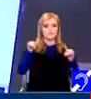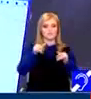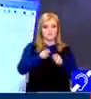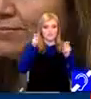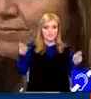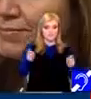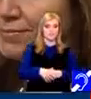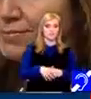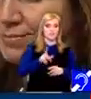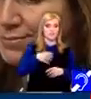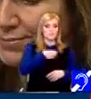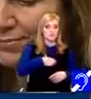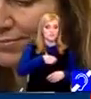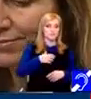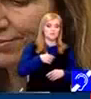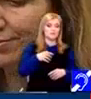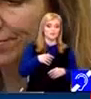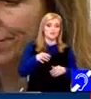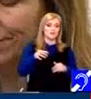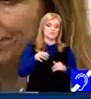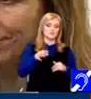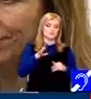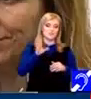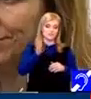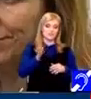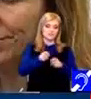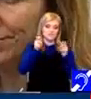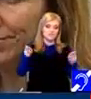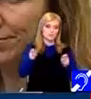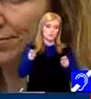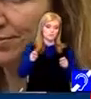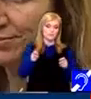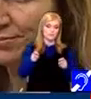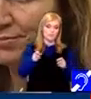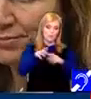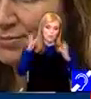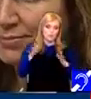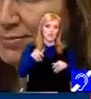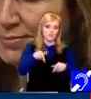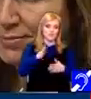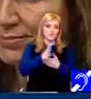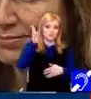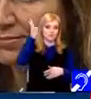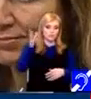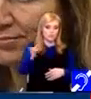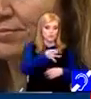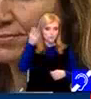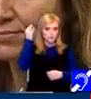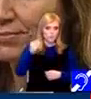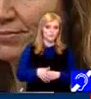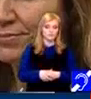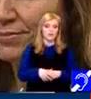important pentru noi să multiplicăm aceste centre de excelență. Aici este viitorul Republicii